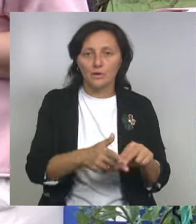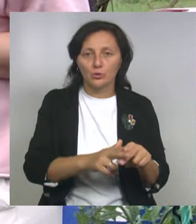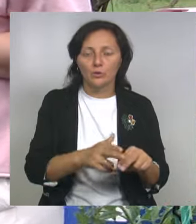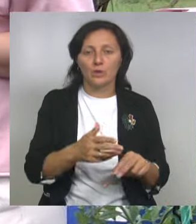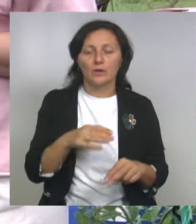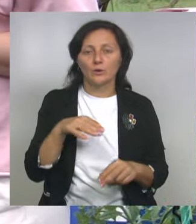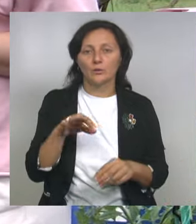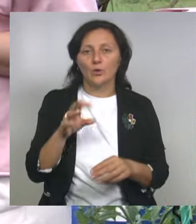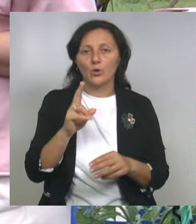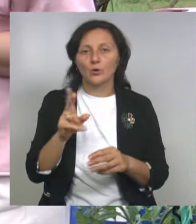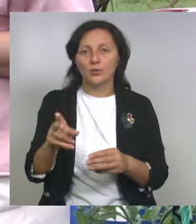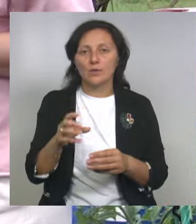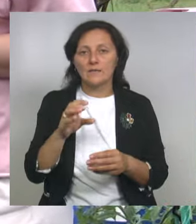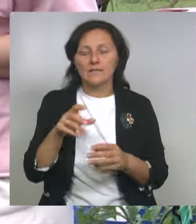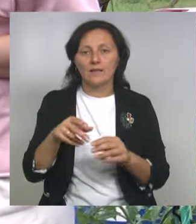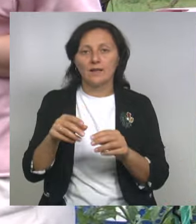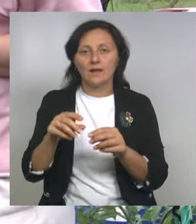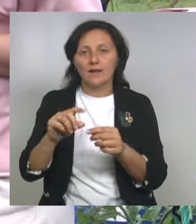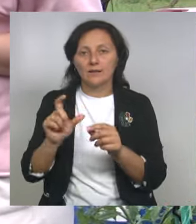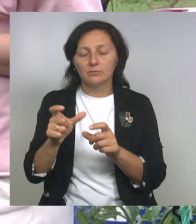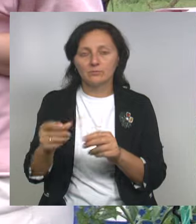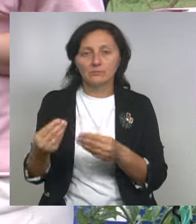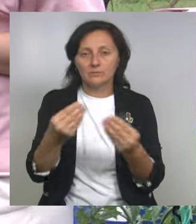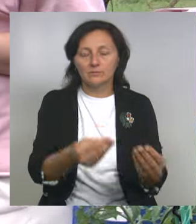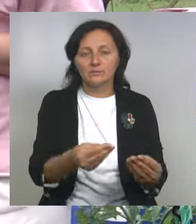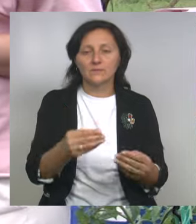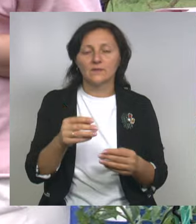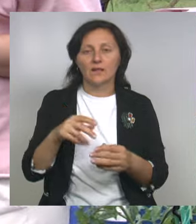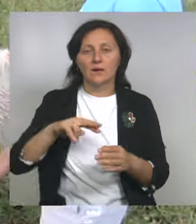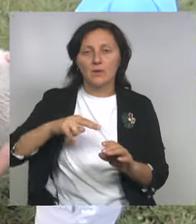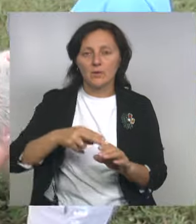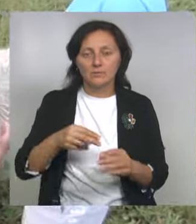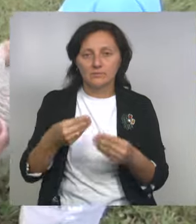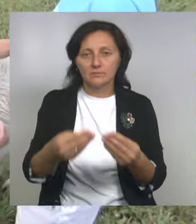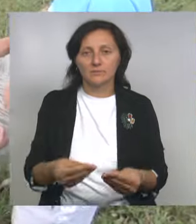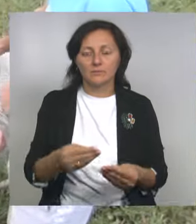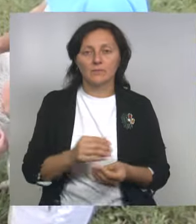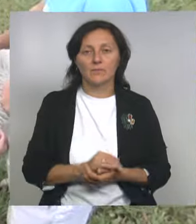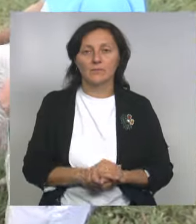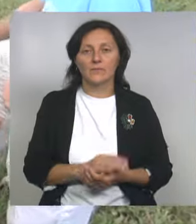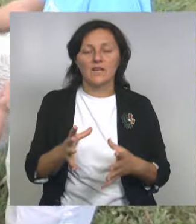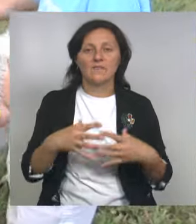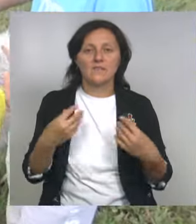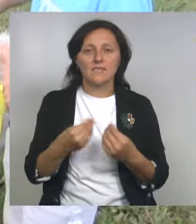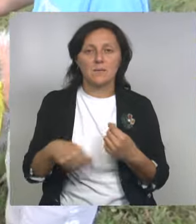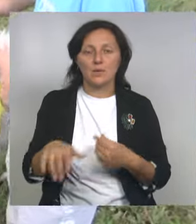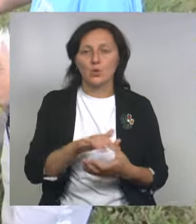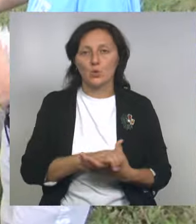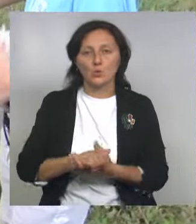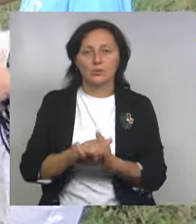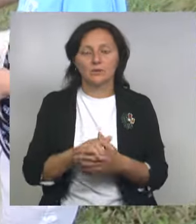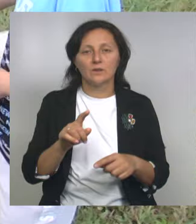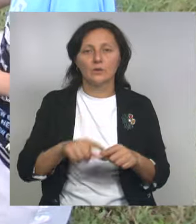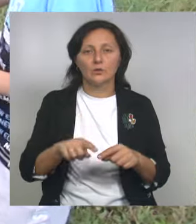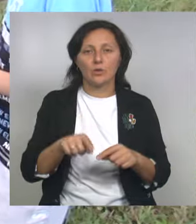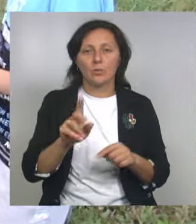то кто-то подает саморезы, кто-то там помогает доску отпиливать. В семье царят любовь и гармония. Скоро